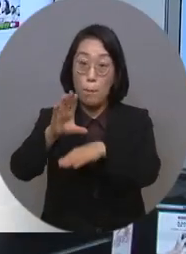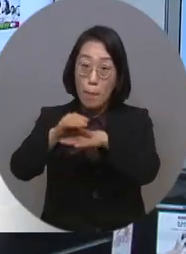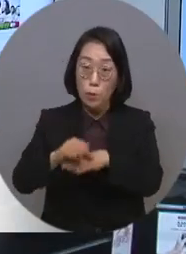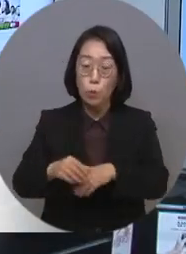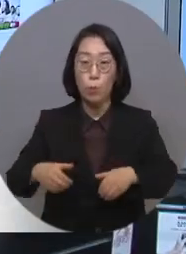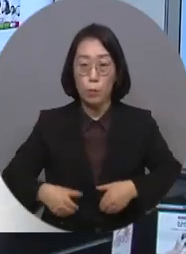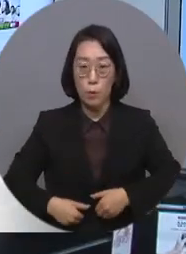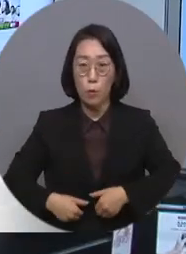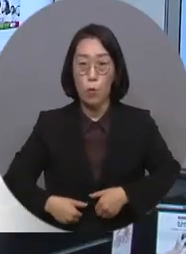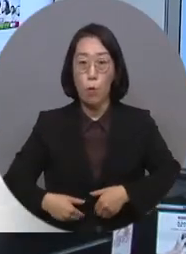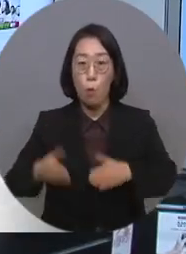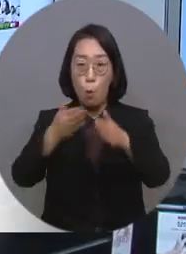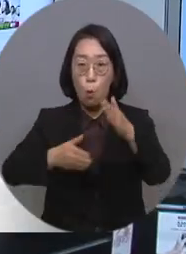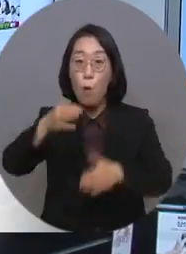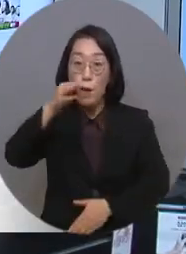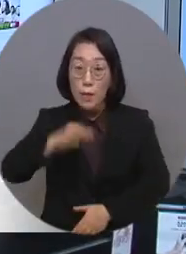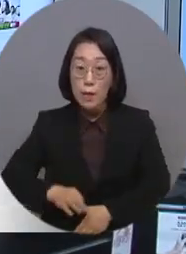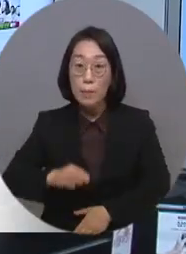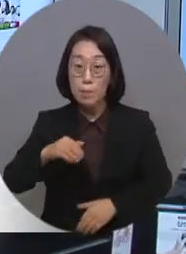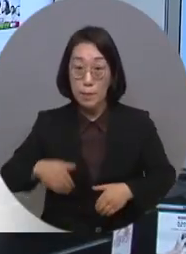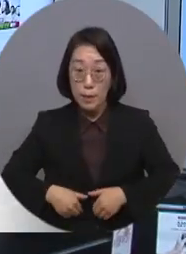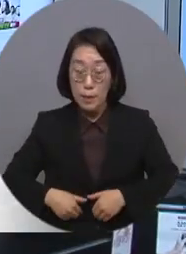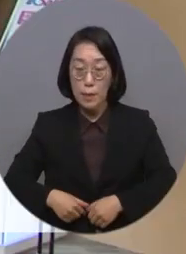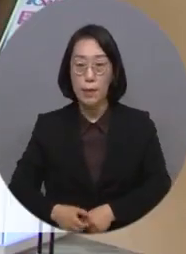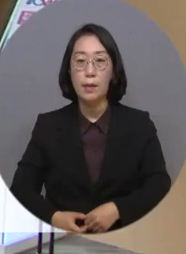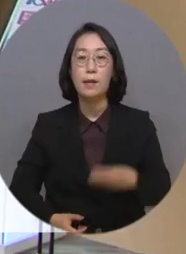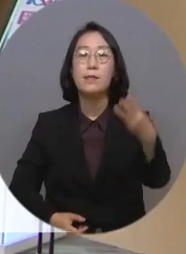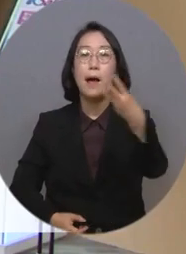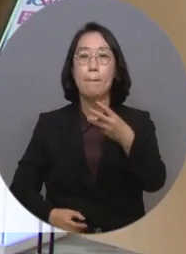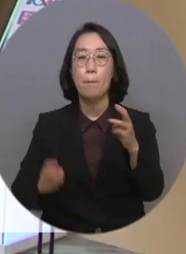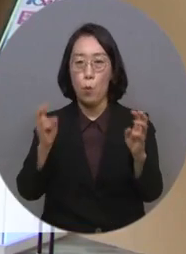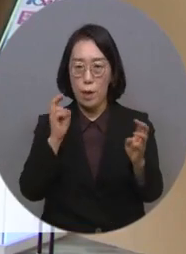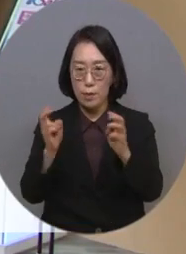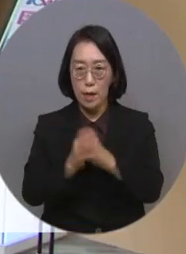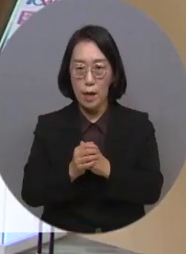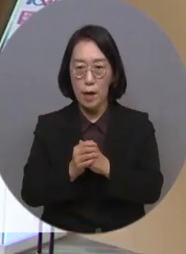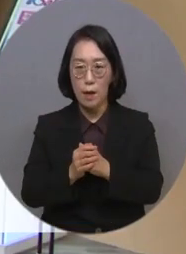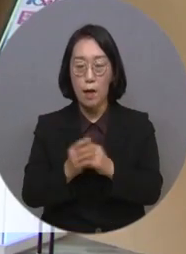필요성과 공익성에 공감한 IPTV의 3사가 채널 번호 단일화를